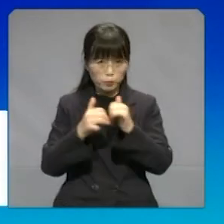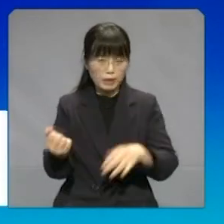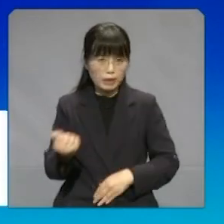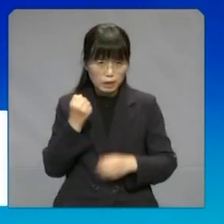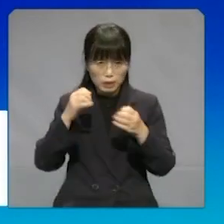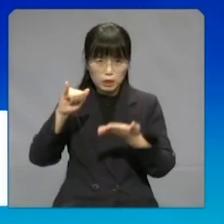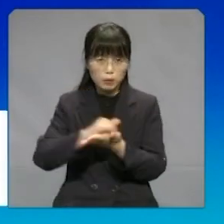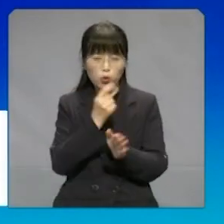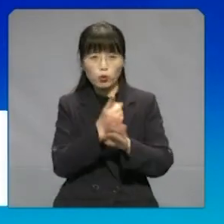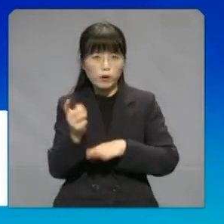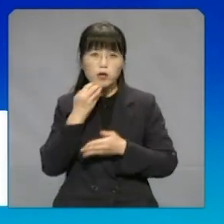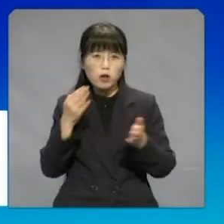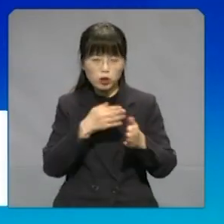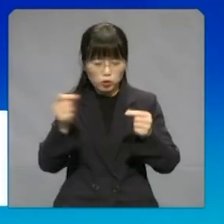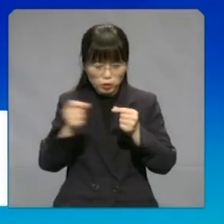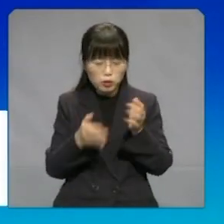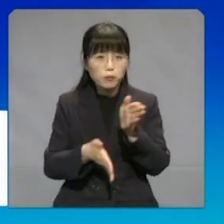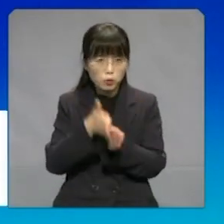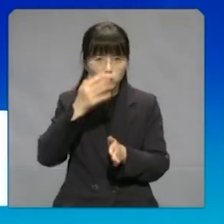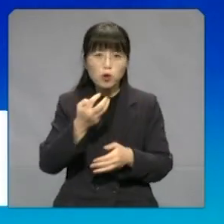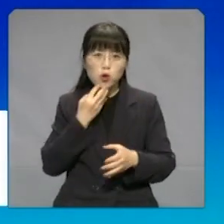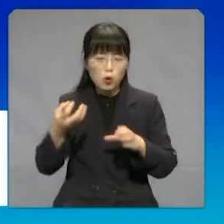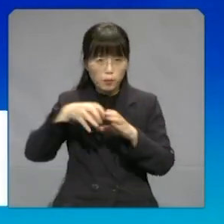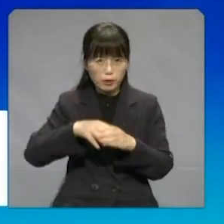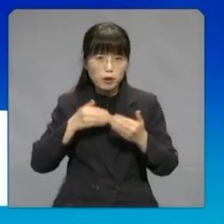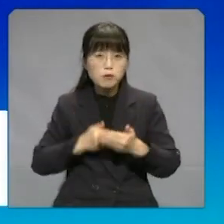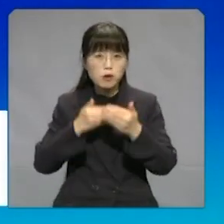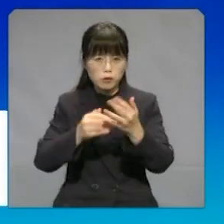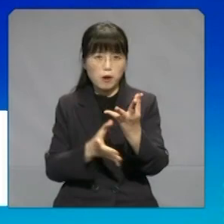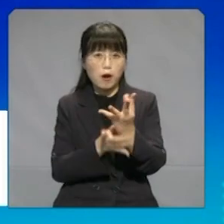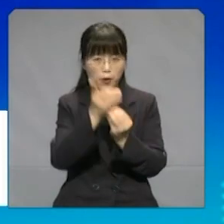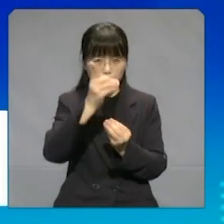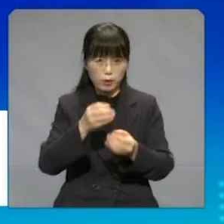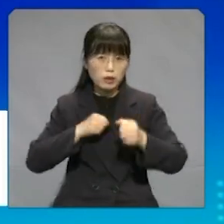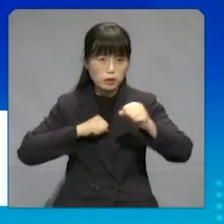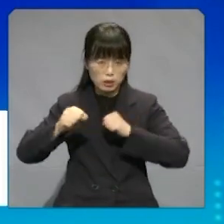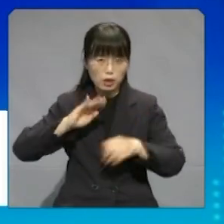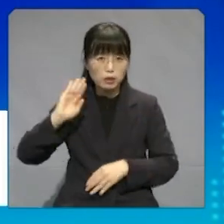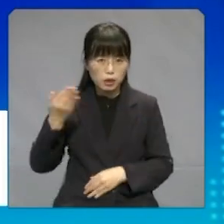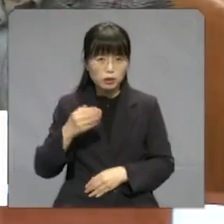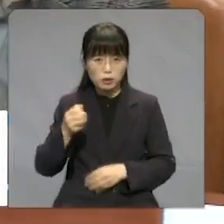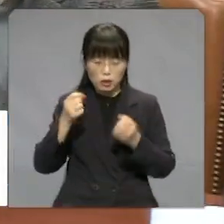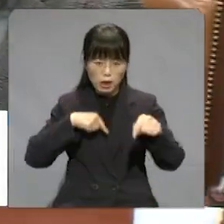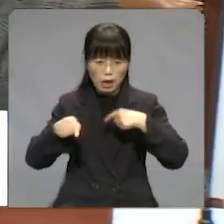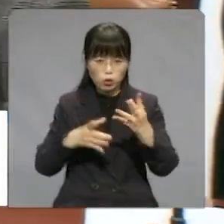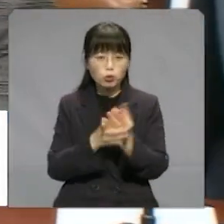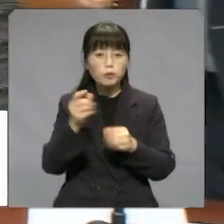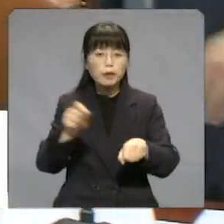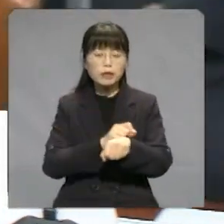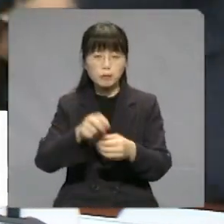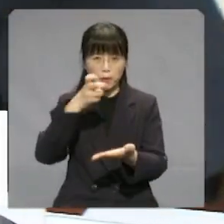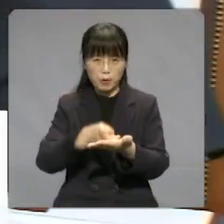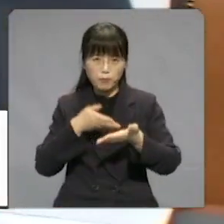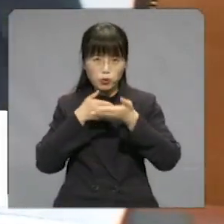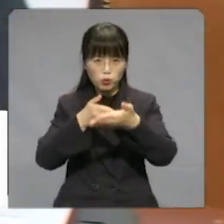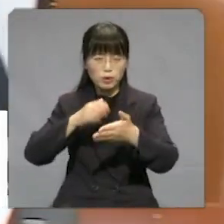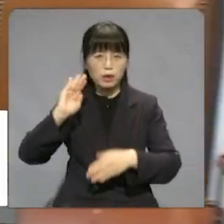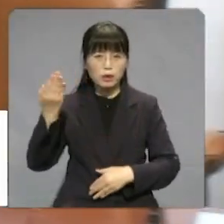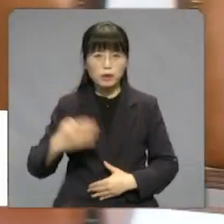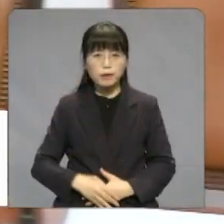국민의힘이 김포의회 경기도 인접 도시들의 서울 편입 절차를 한꺼번에 진행하는 행정통합특별법을